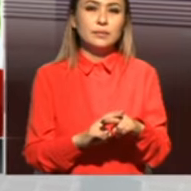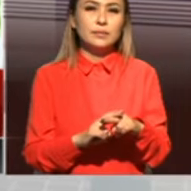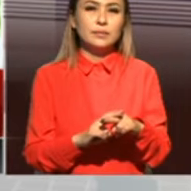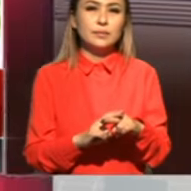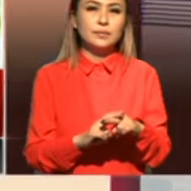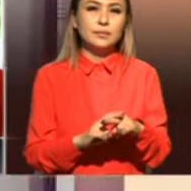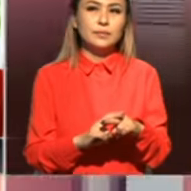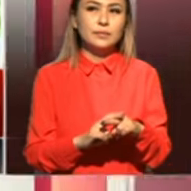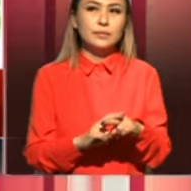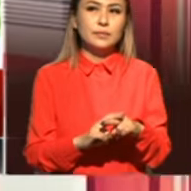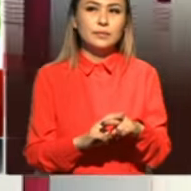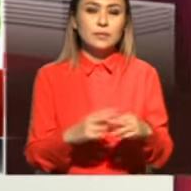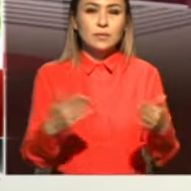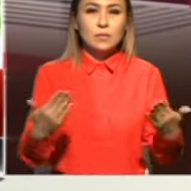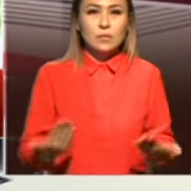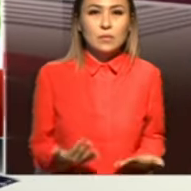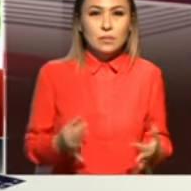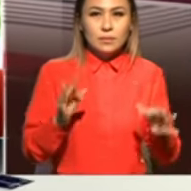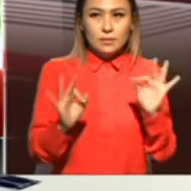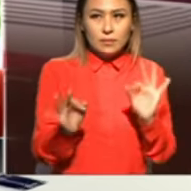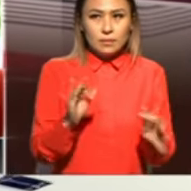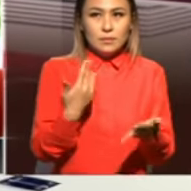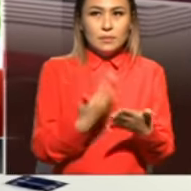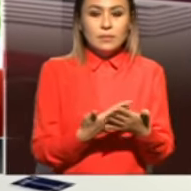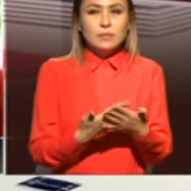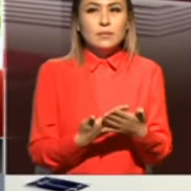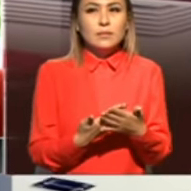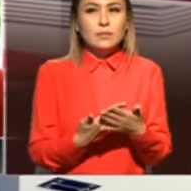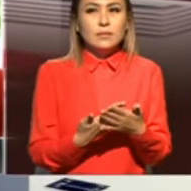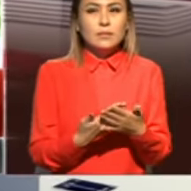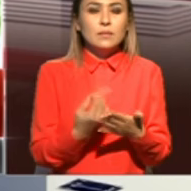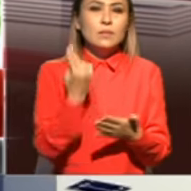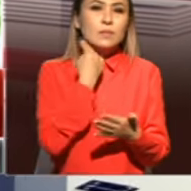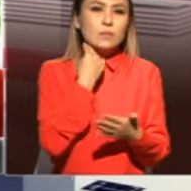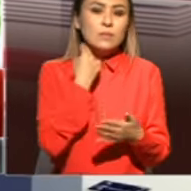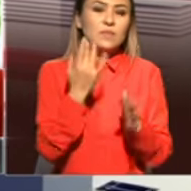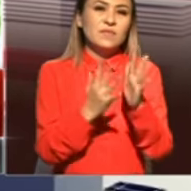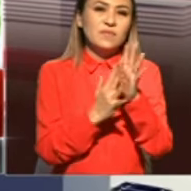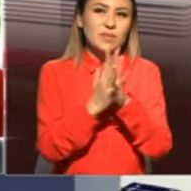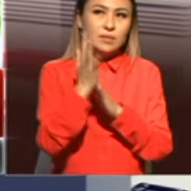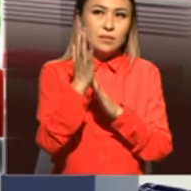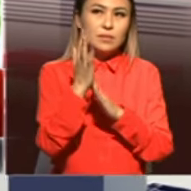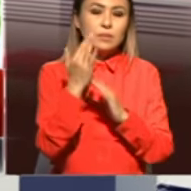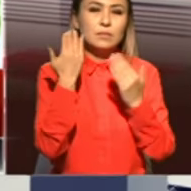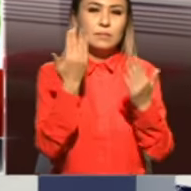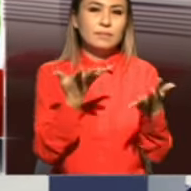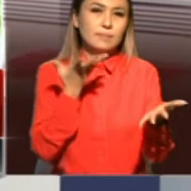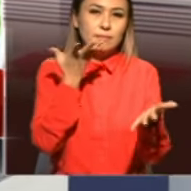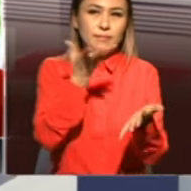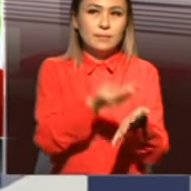енді жағдайымыз тәуір болғанмен, сонда да біздің сыртқа қарызымыз өсіп жатыр. Оны өтейтін